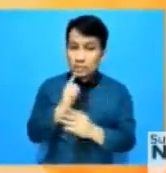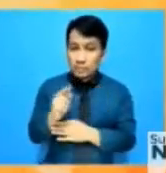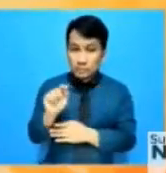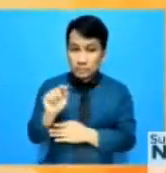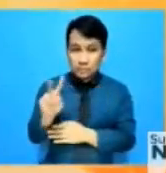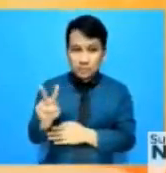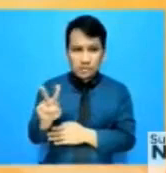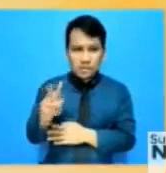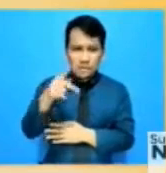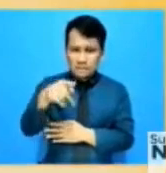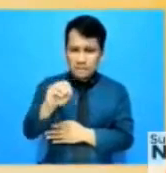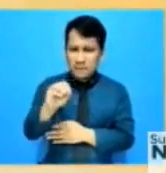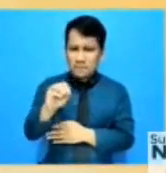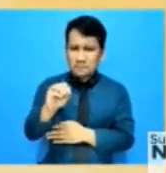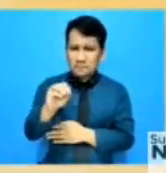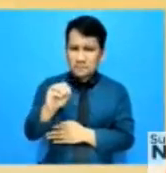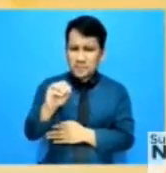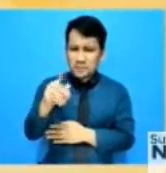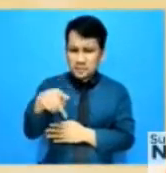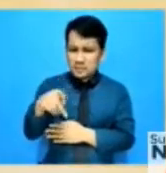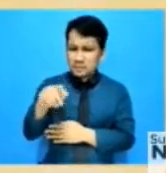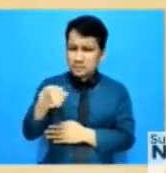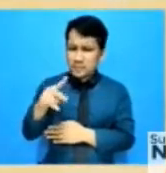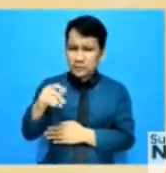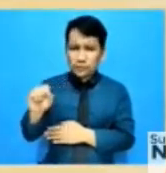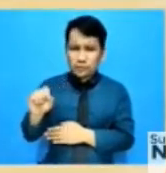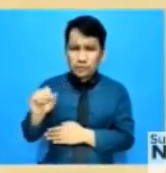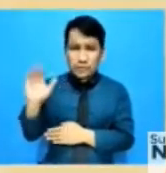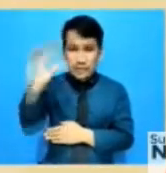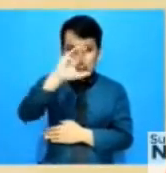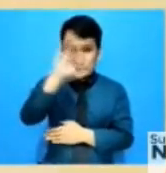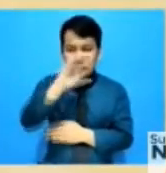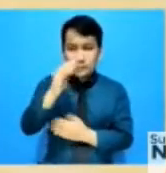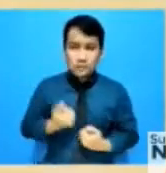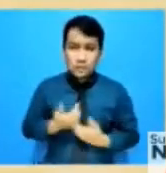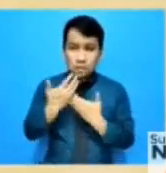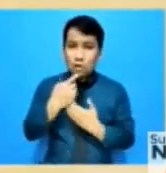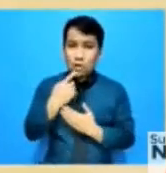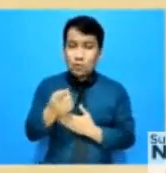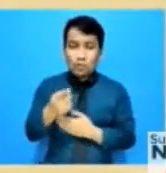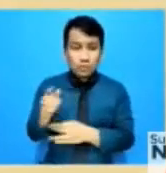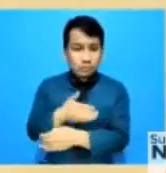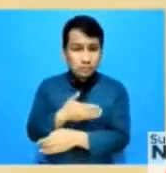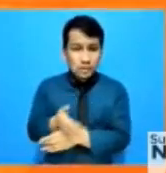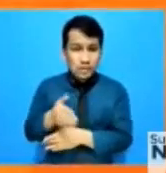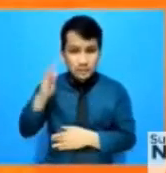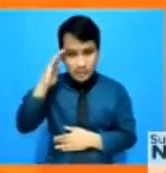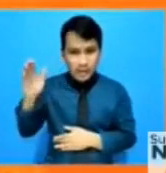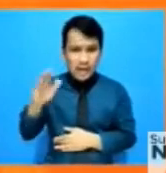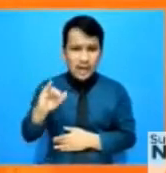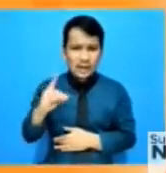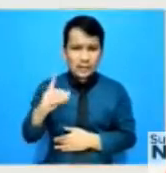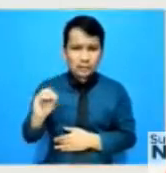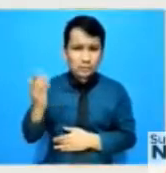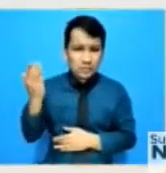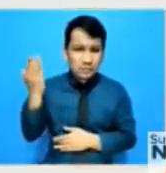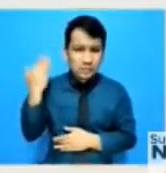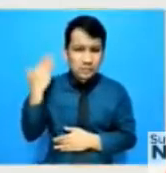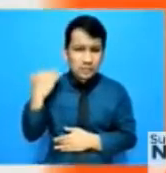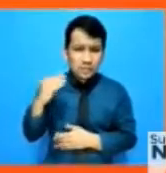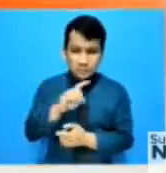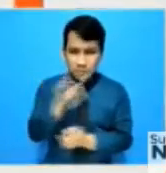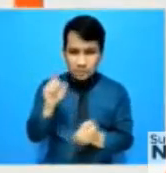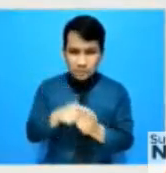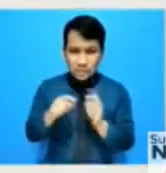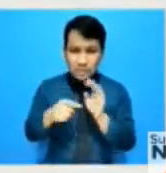na POPinoy? Mas pinalawak pa ang paghahanap ng mga aspiring Pinoy pop idol. Kung dati, exclusive lang ito